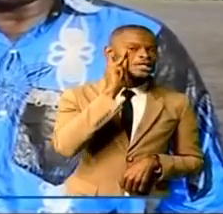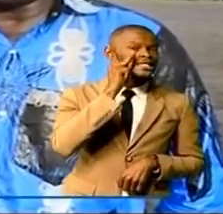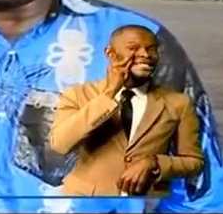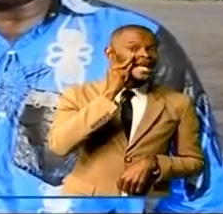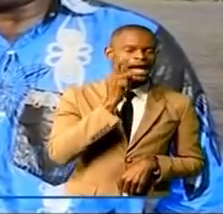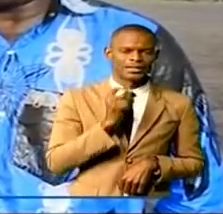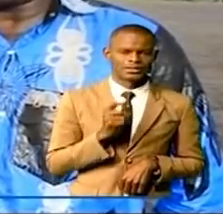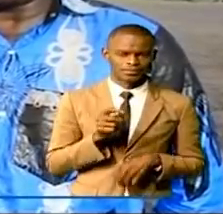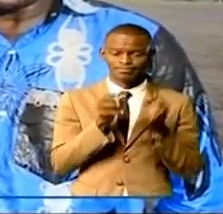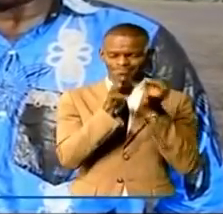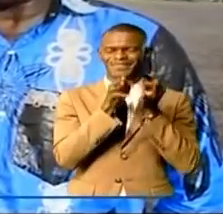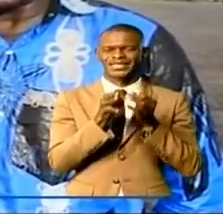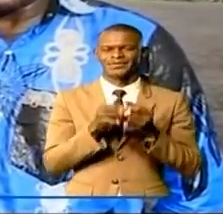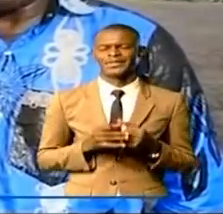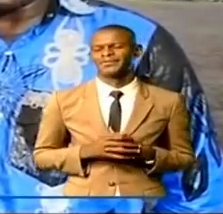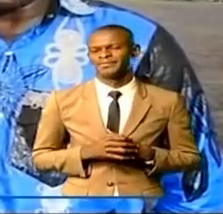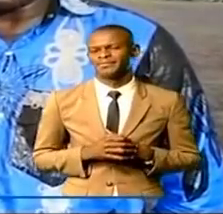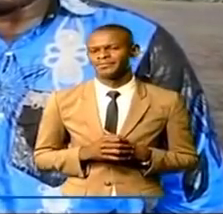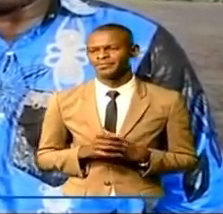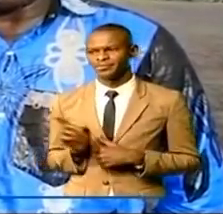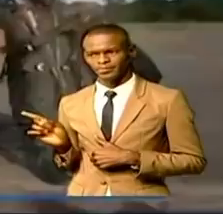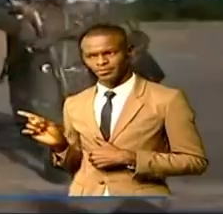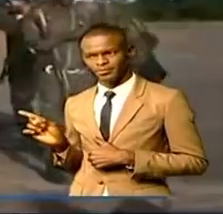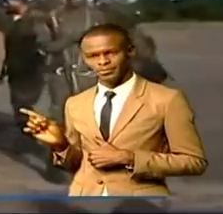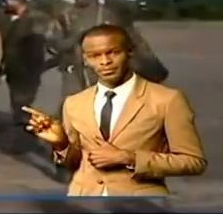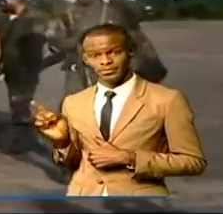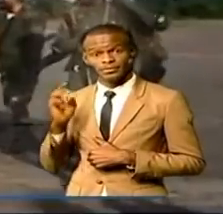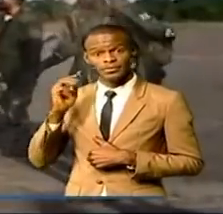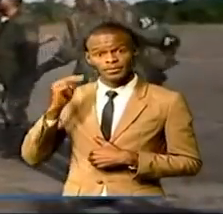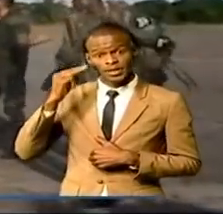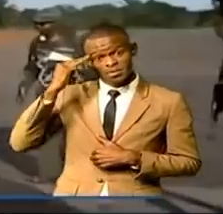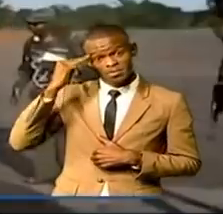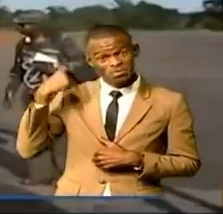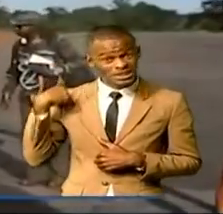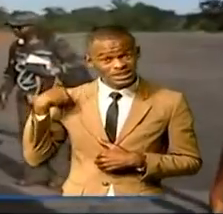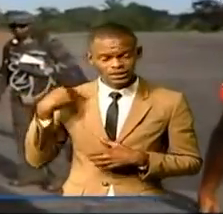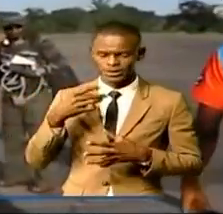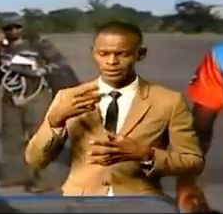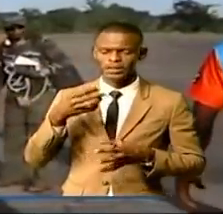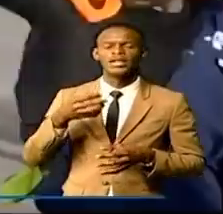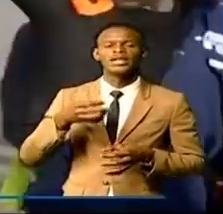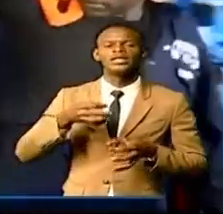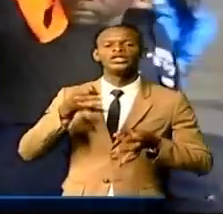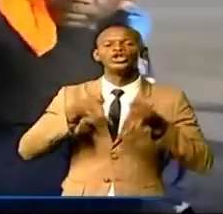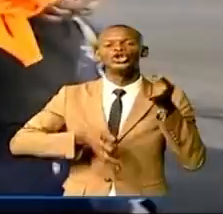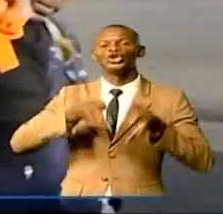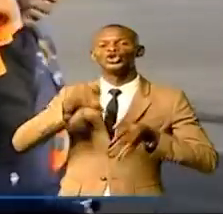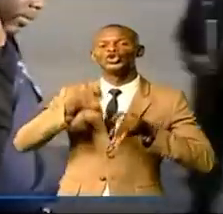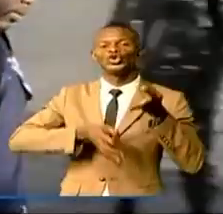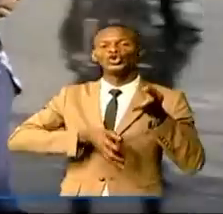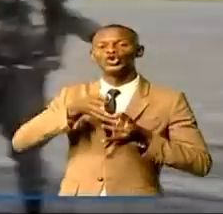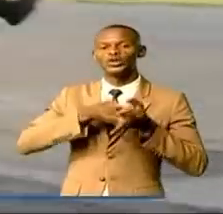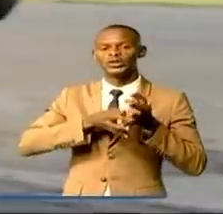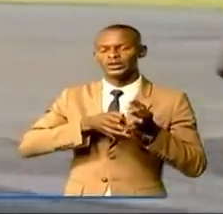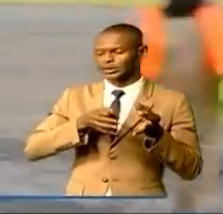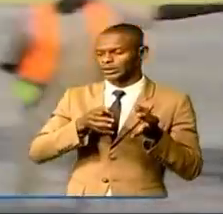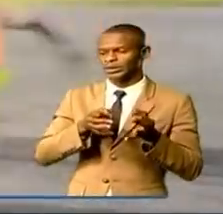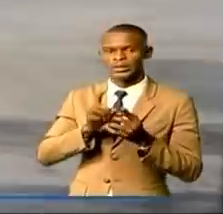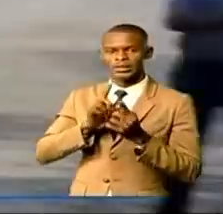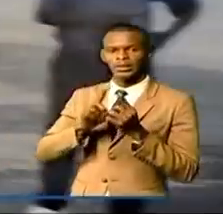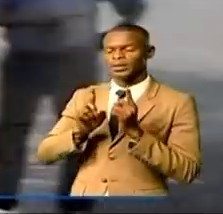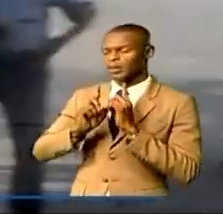Ladreau, du directeur de la prison centrale des Hérauts, cette vingtaine de prisonniers embarquent l'un après l'autre pour une